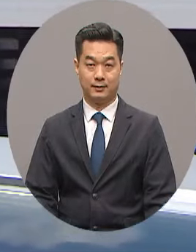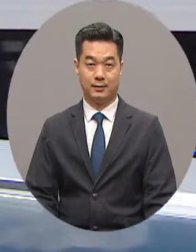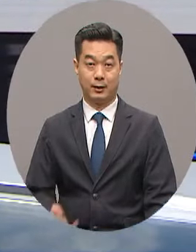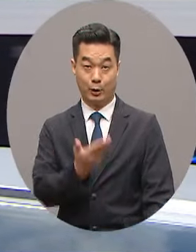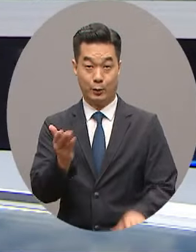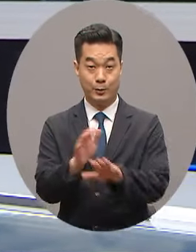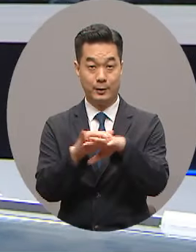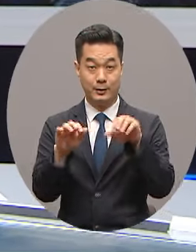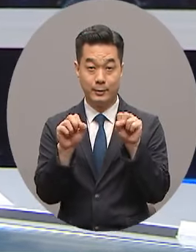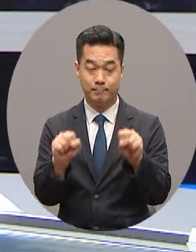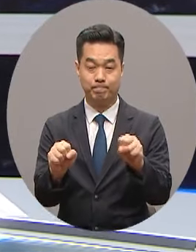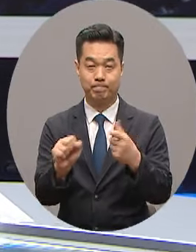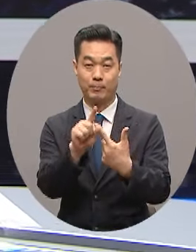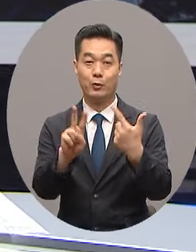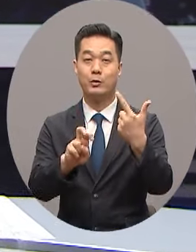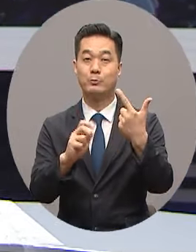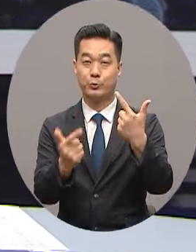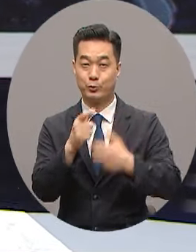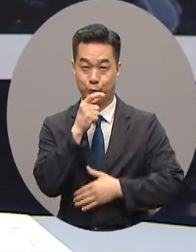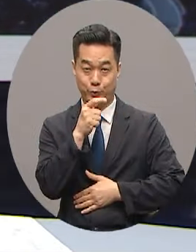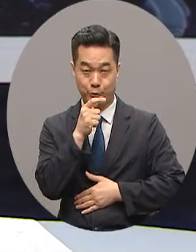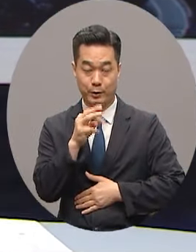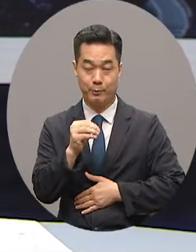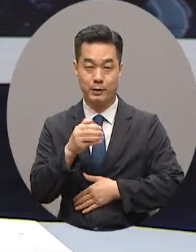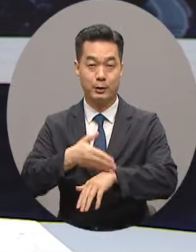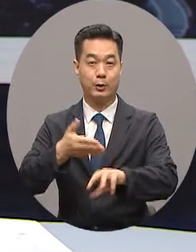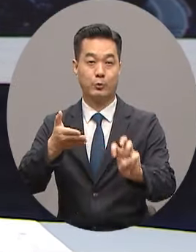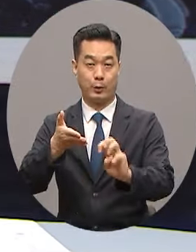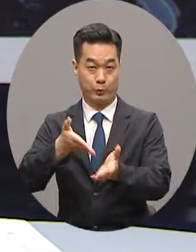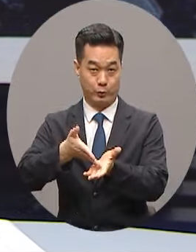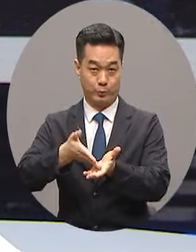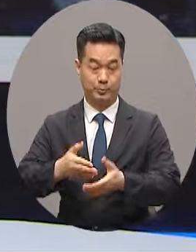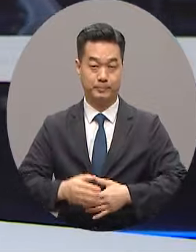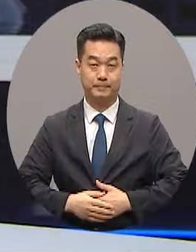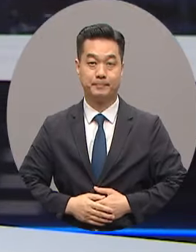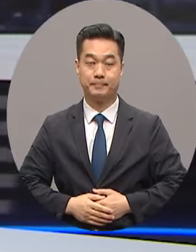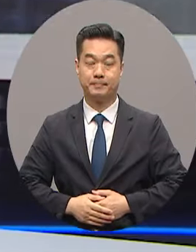여러분 안녕하십니까 6월 26일 수요일 MBC 930